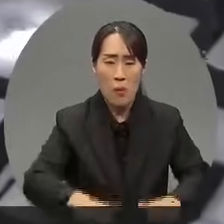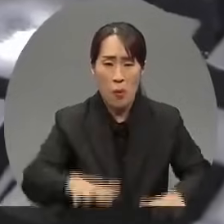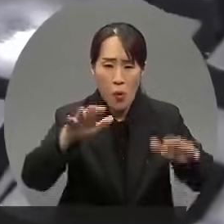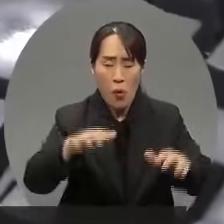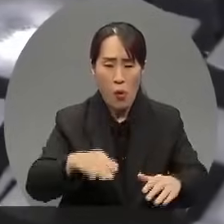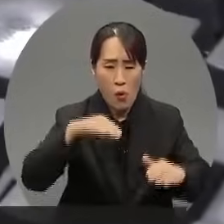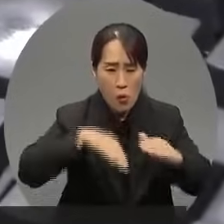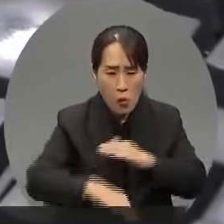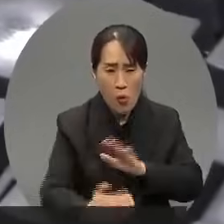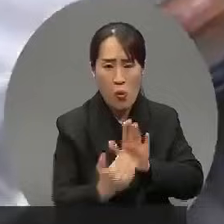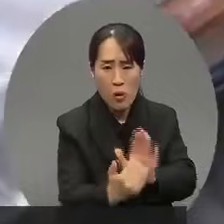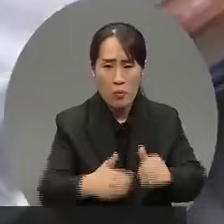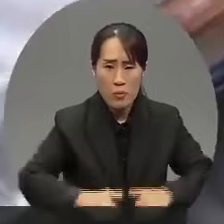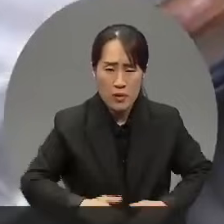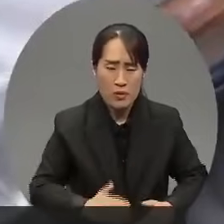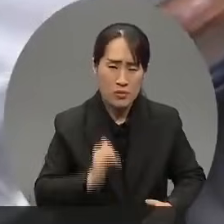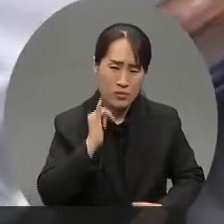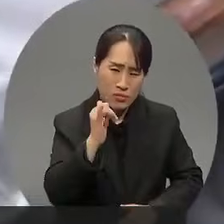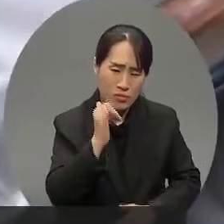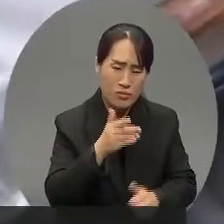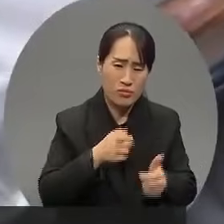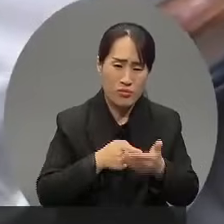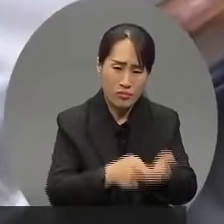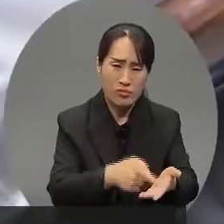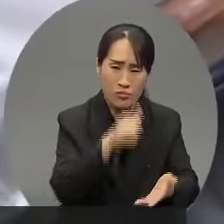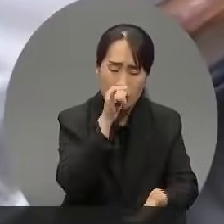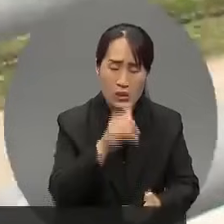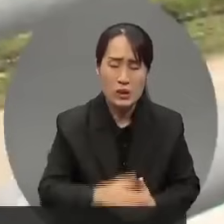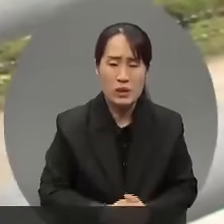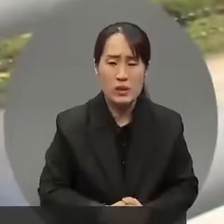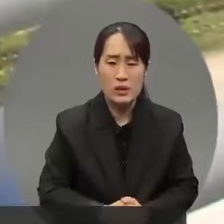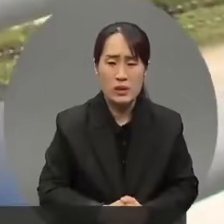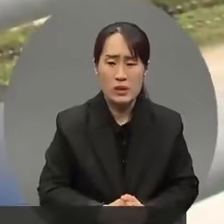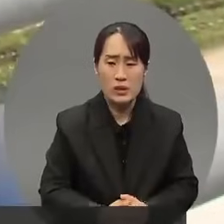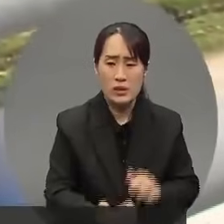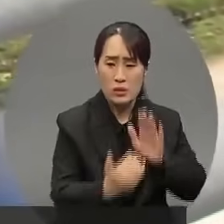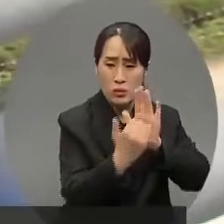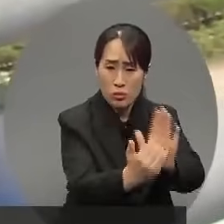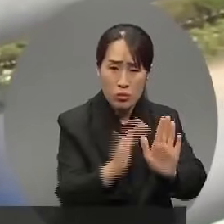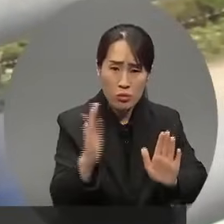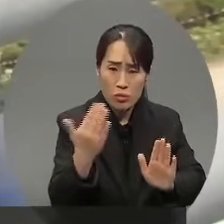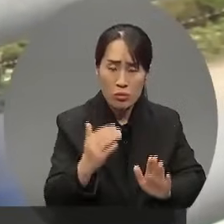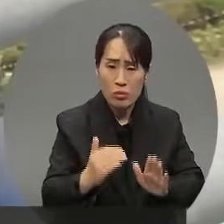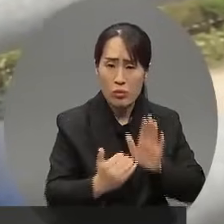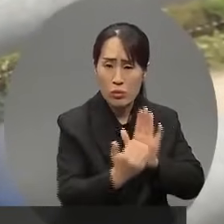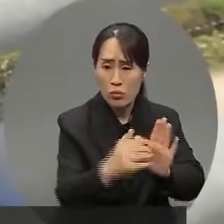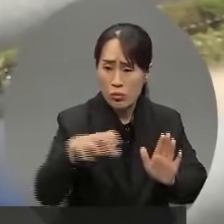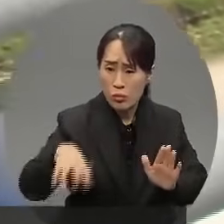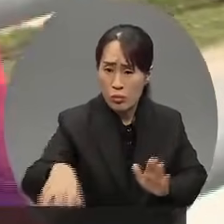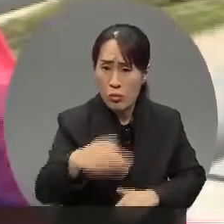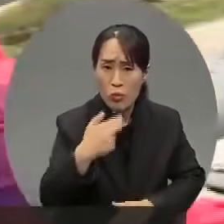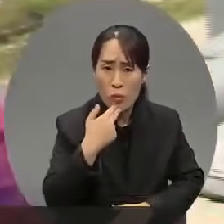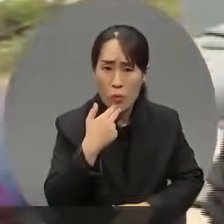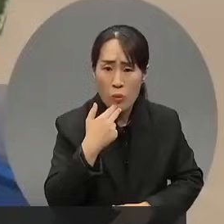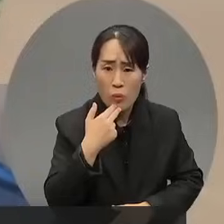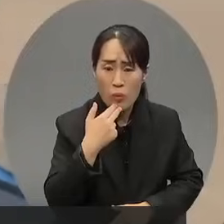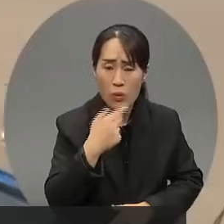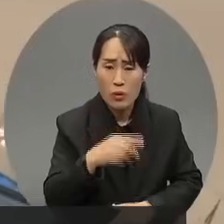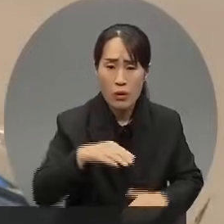지하차도 통제가 필요하다는 내용이었습니다 시간에를 켜 가 없으니까까지